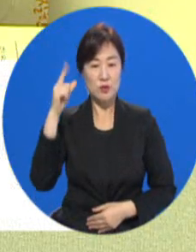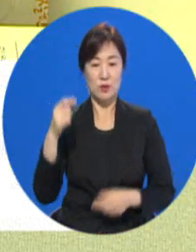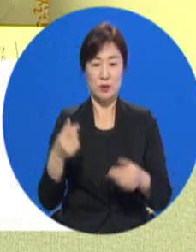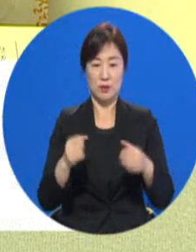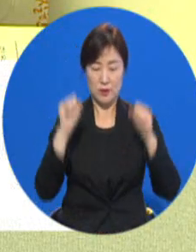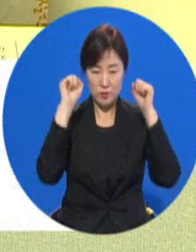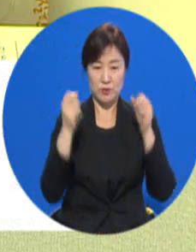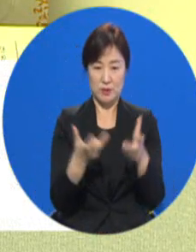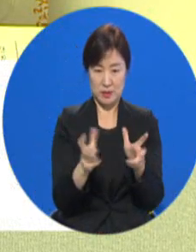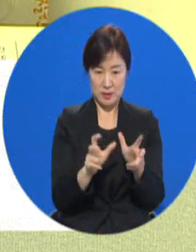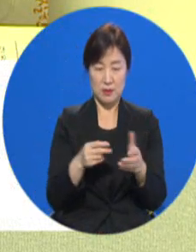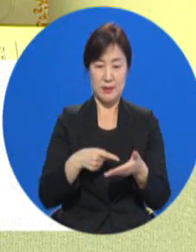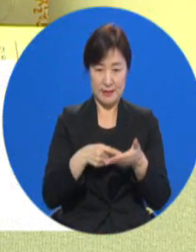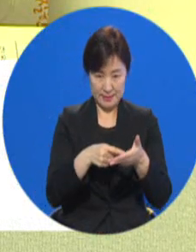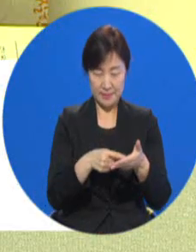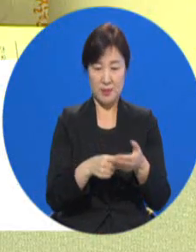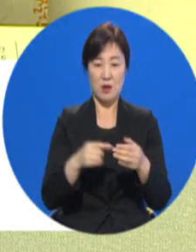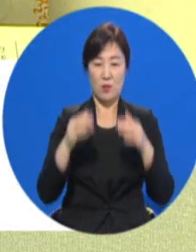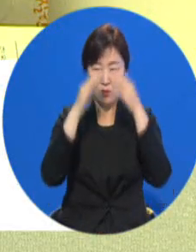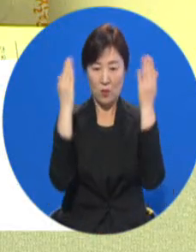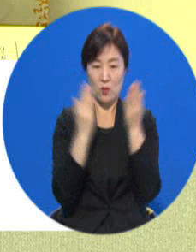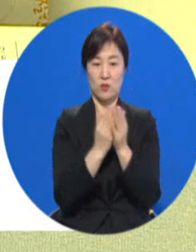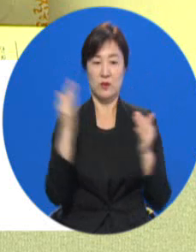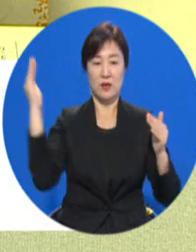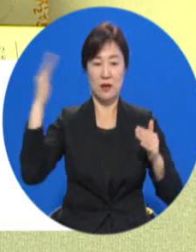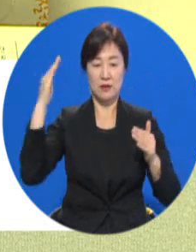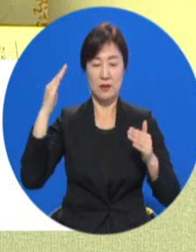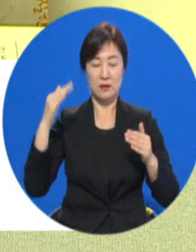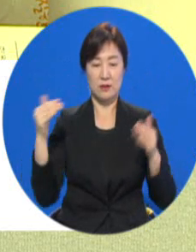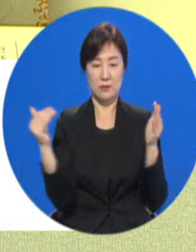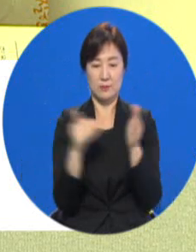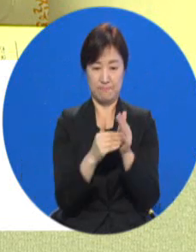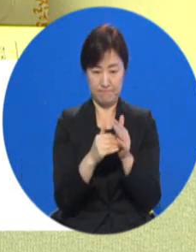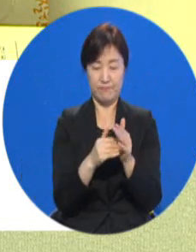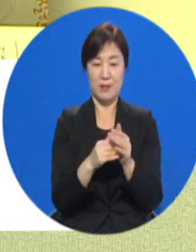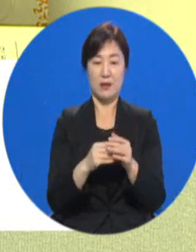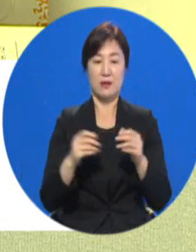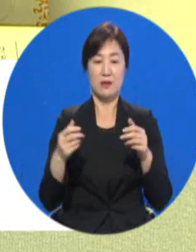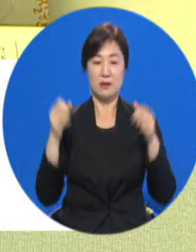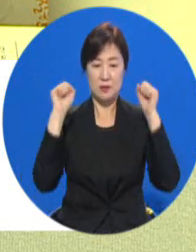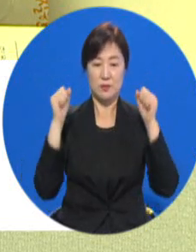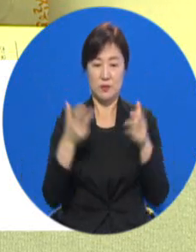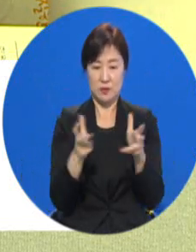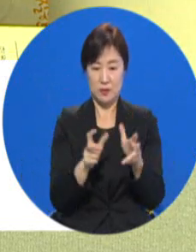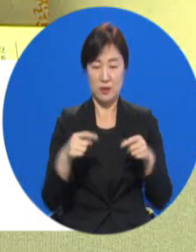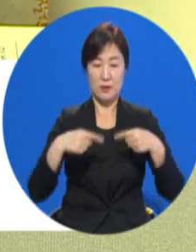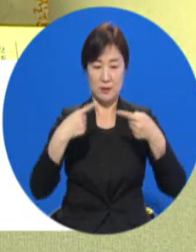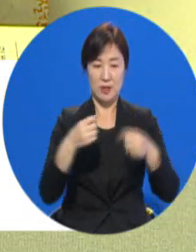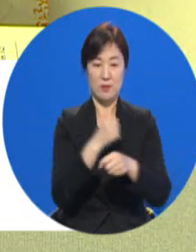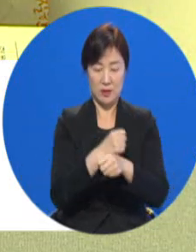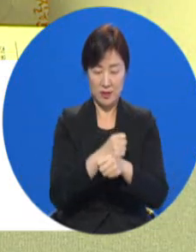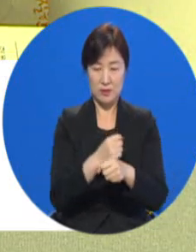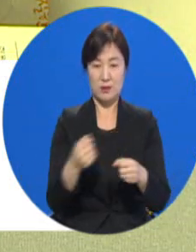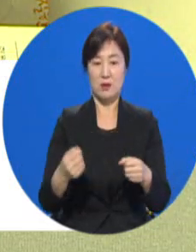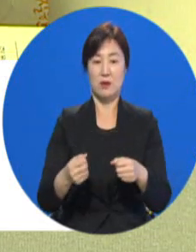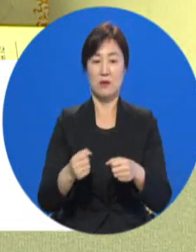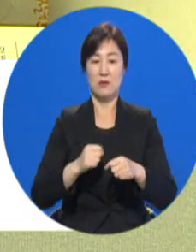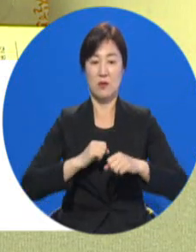스포츠클럽을 신청을 받아서 모든 학생들이 방과 후에 스포츠클럽을 할 수 있는